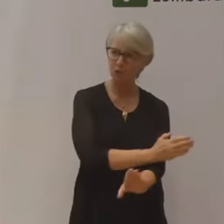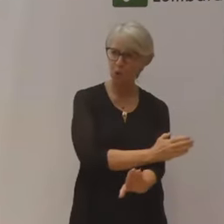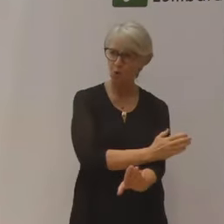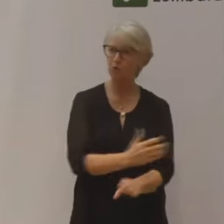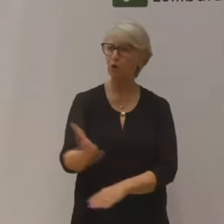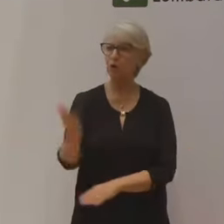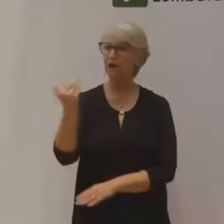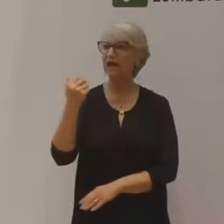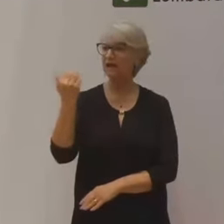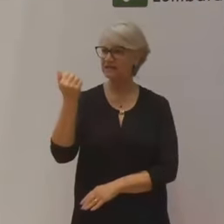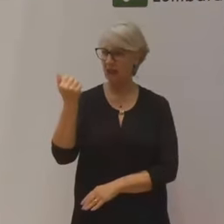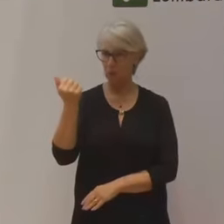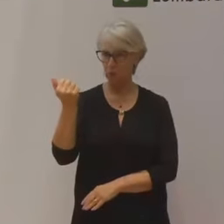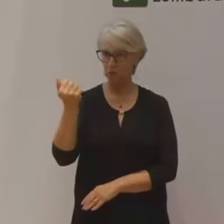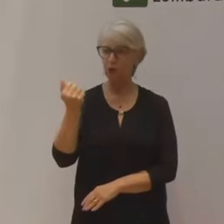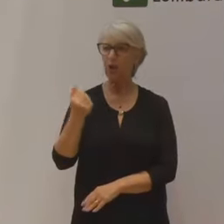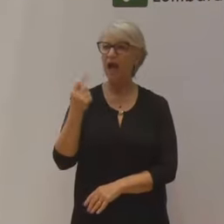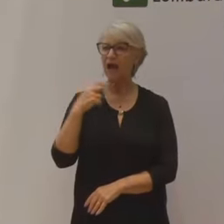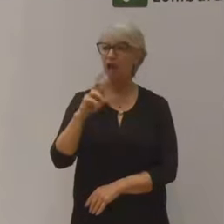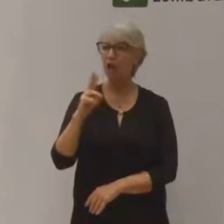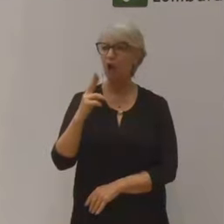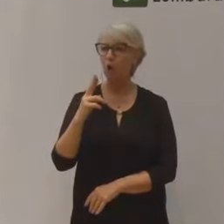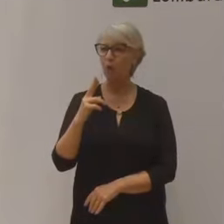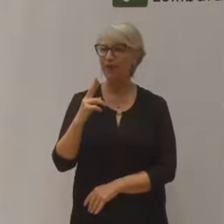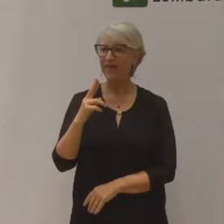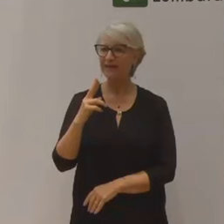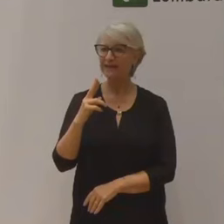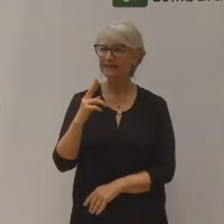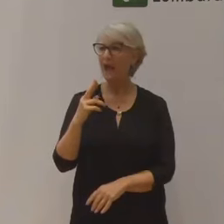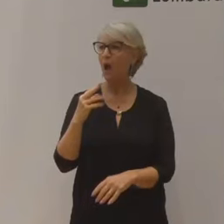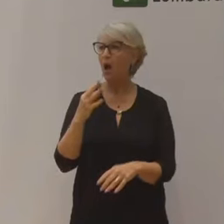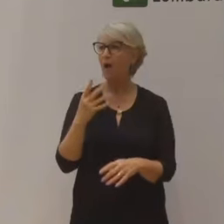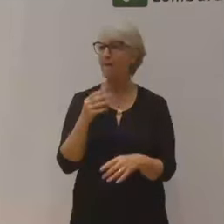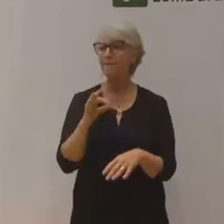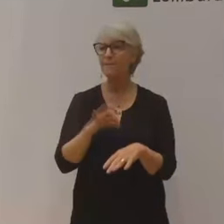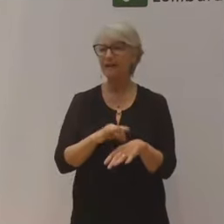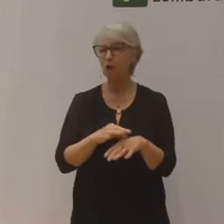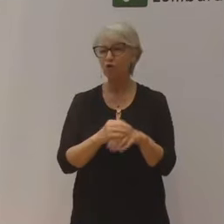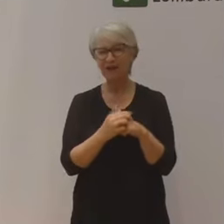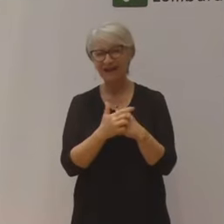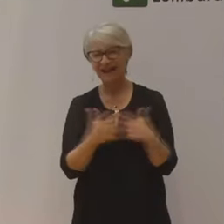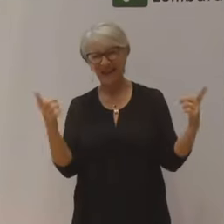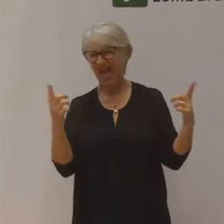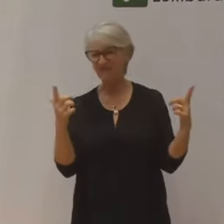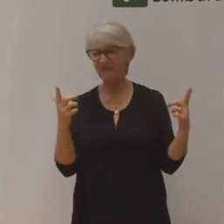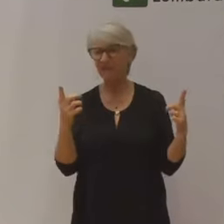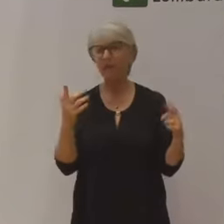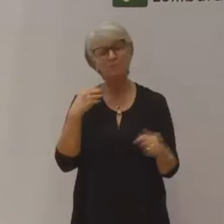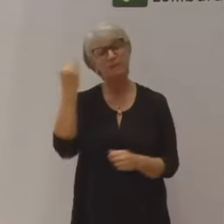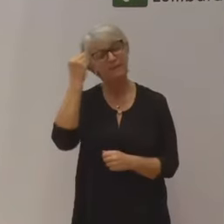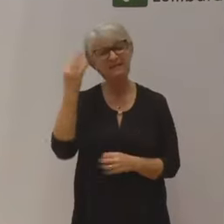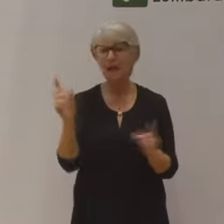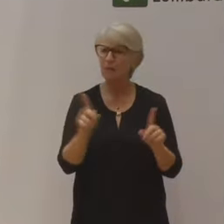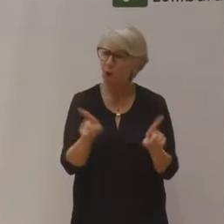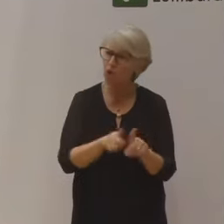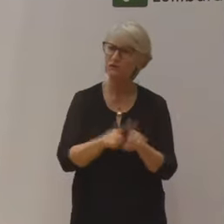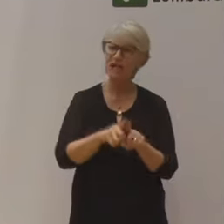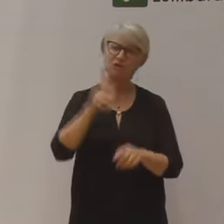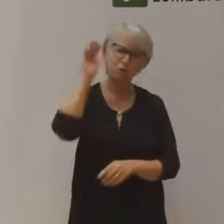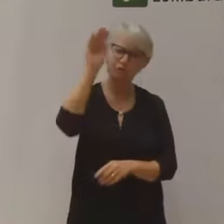signor Nicoletti, e anche Roberta ha una patologia molto grave, però pensiamo lo stesso al suo futuro, tutti insieme. E